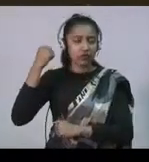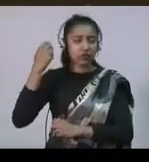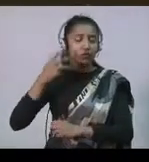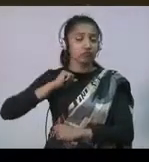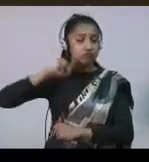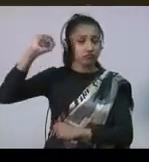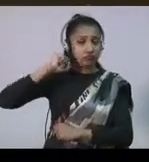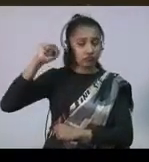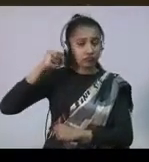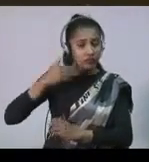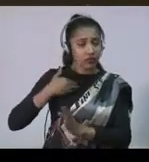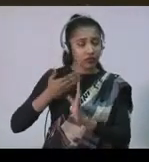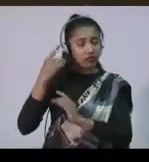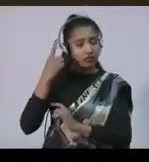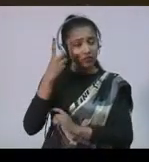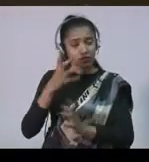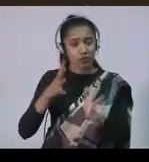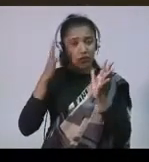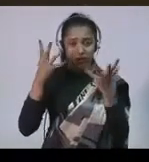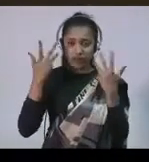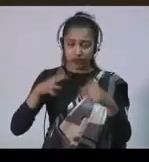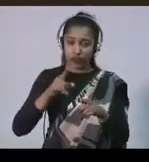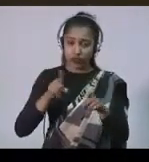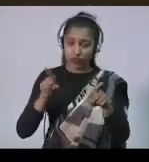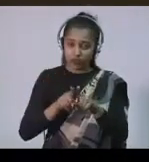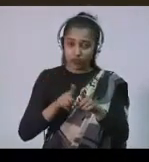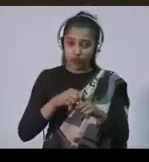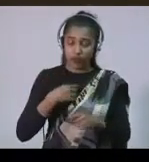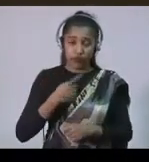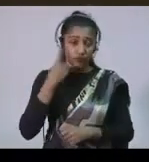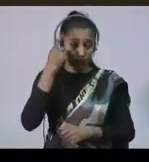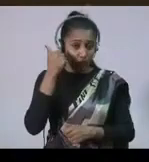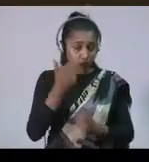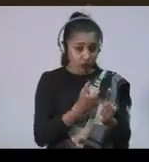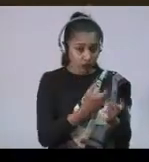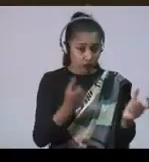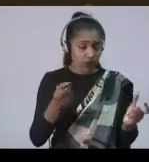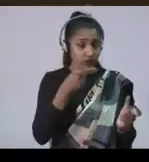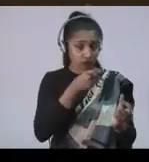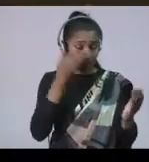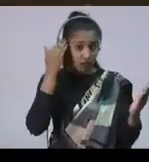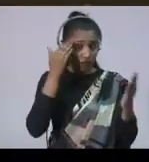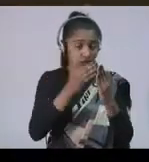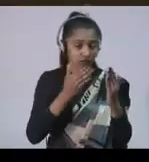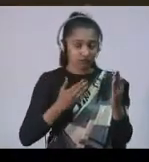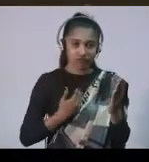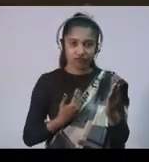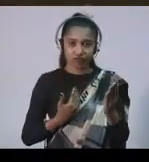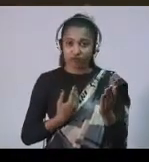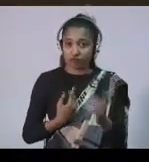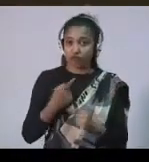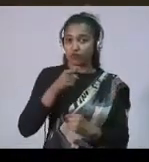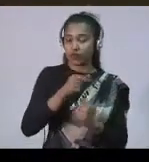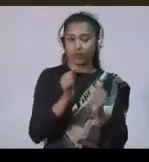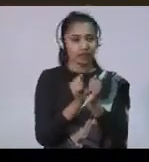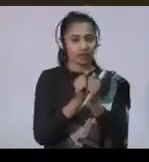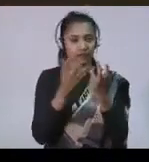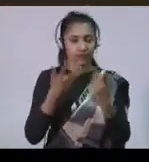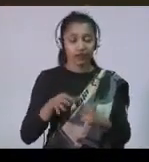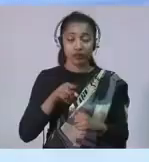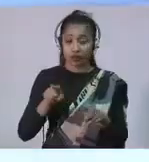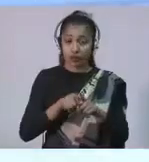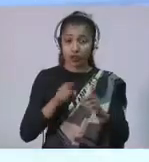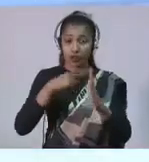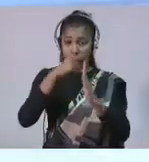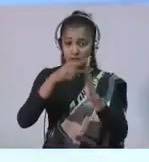ජනරජ භික්ෂු සංවිධානය සහ අපගේ විද්වත් මණ්ඩල ඒ සඳහා නොබියව ඉදිරියට පැමිණ වැඩ කළා. රට